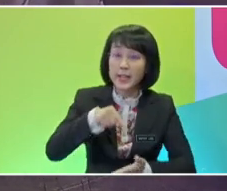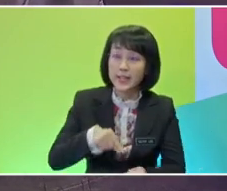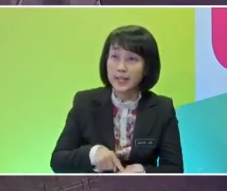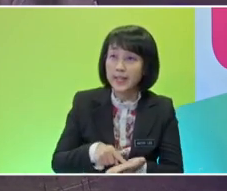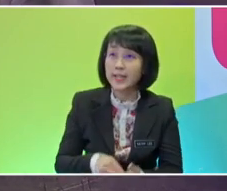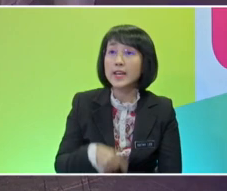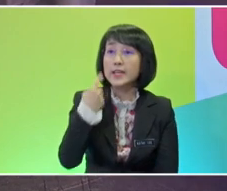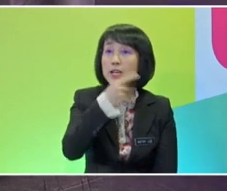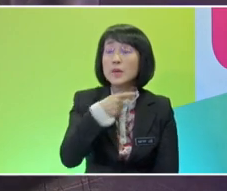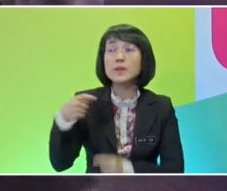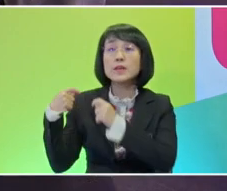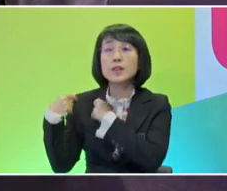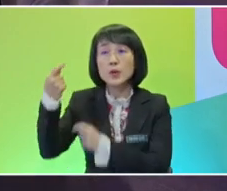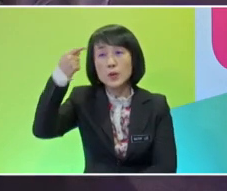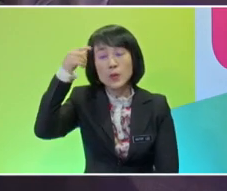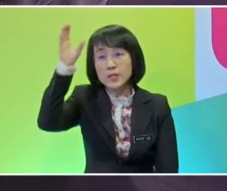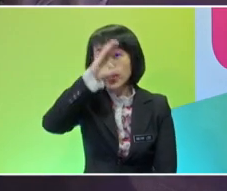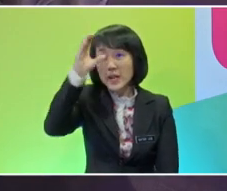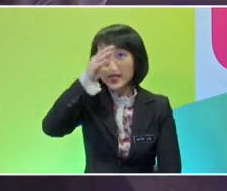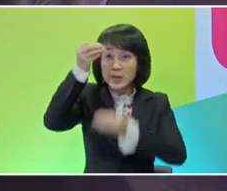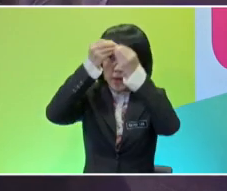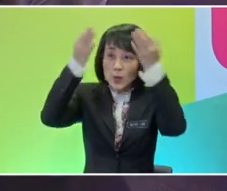bertanggung jawab untuk mencari